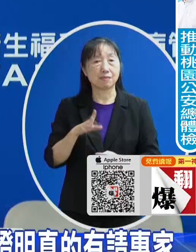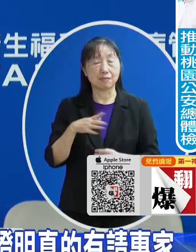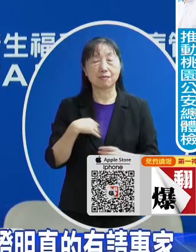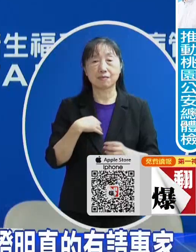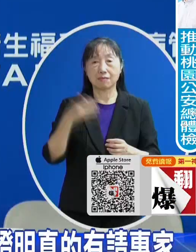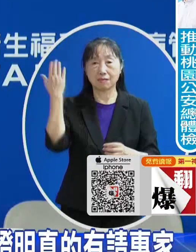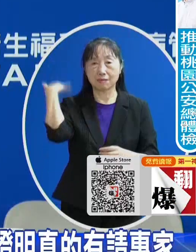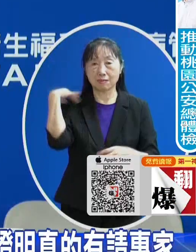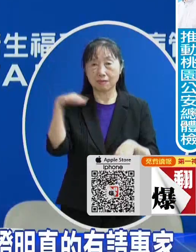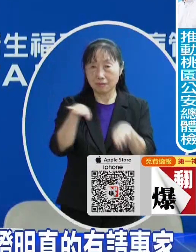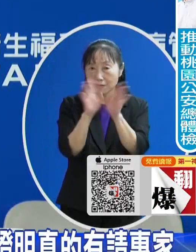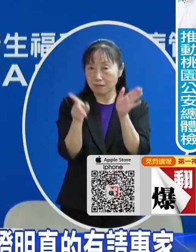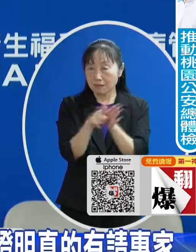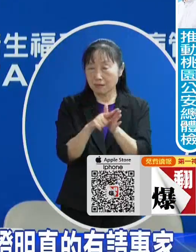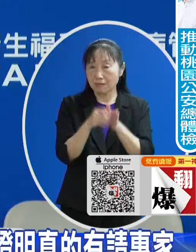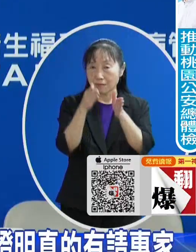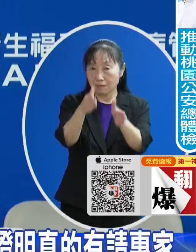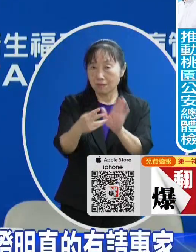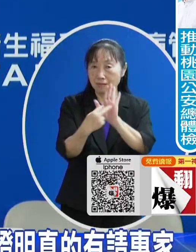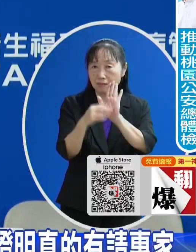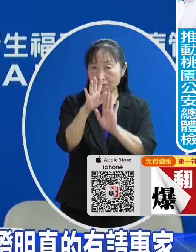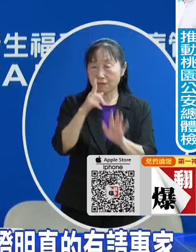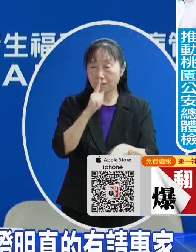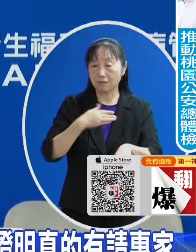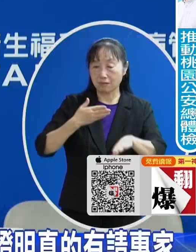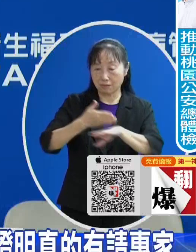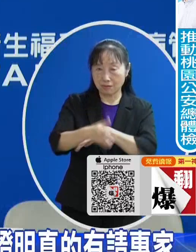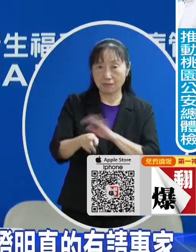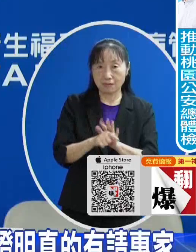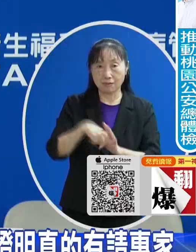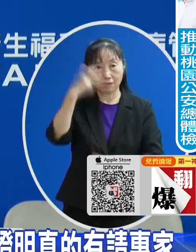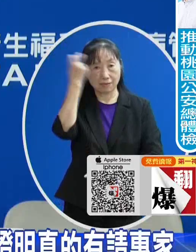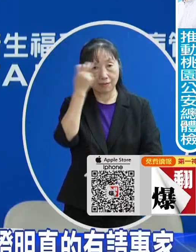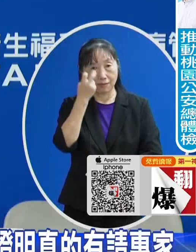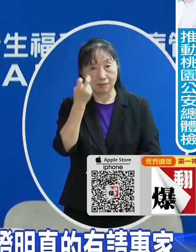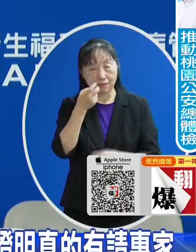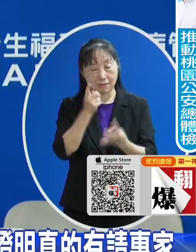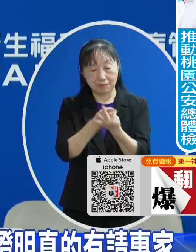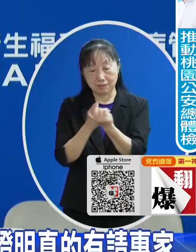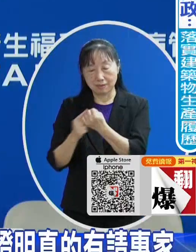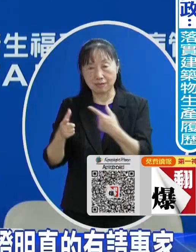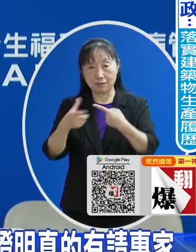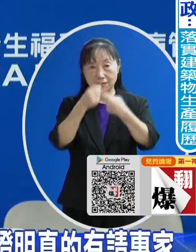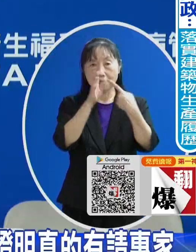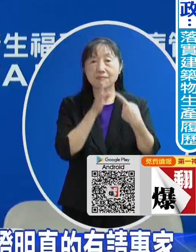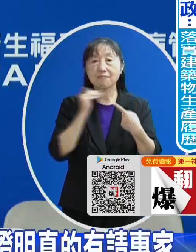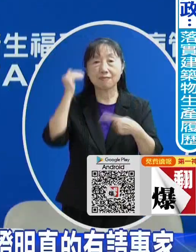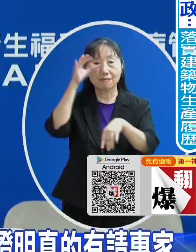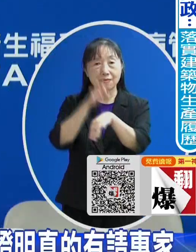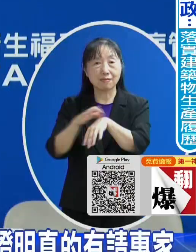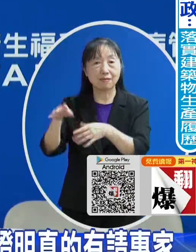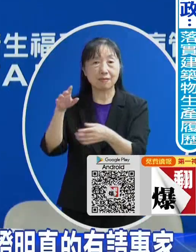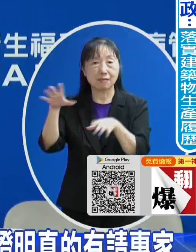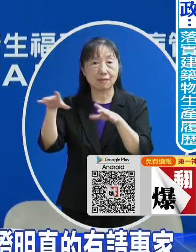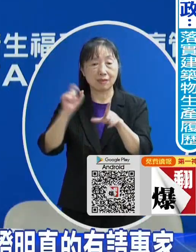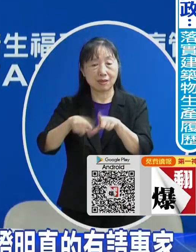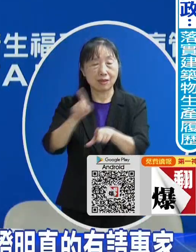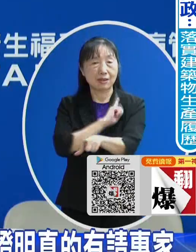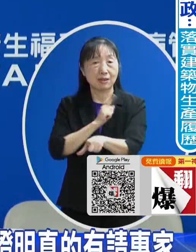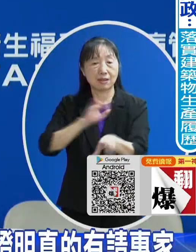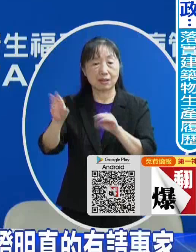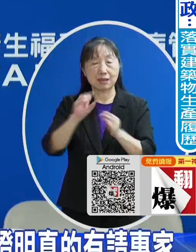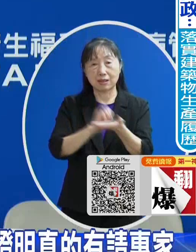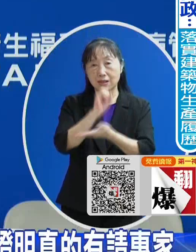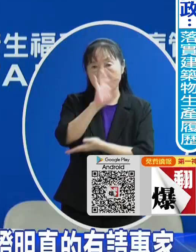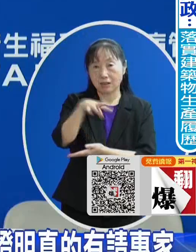外说明这个通过的时候有审查三项资料，第一项是有关高端公司的报告，还有某